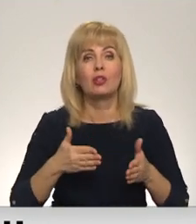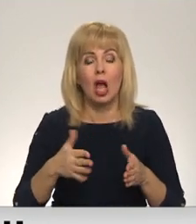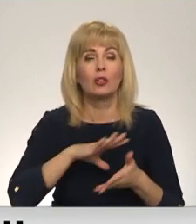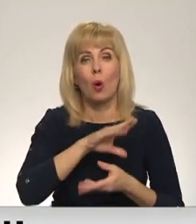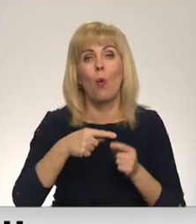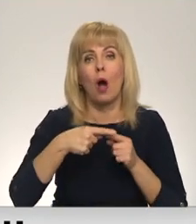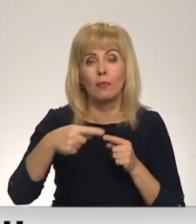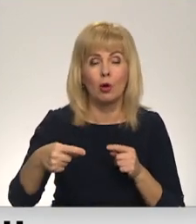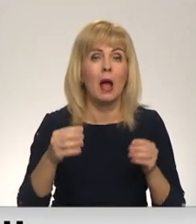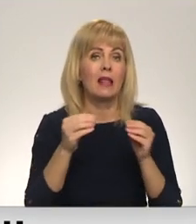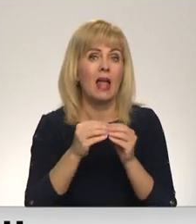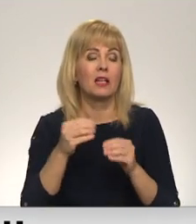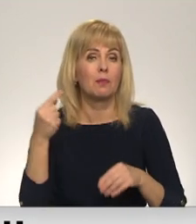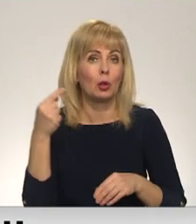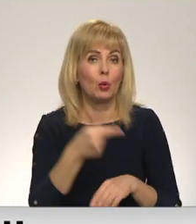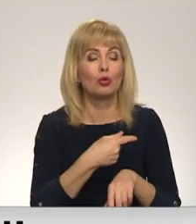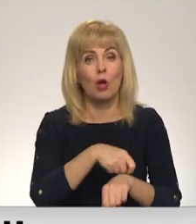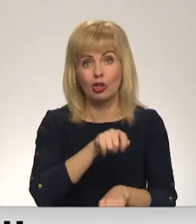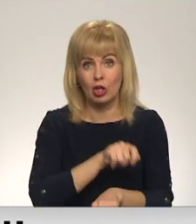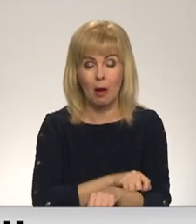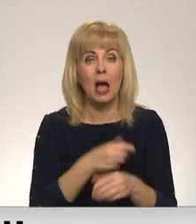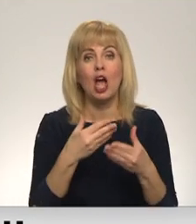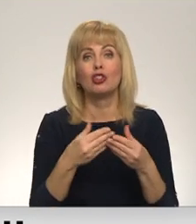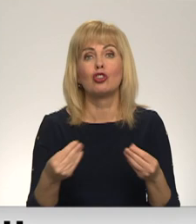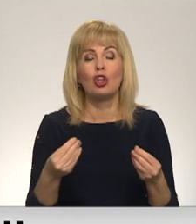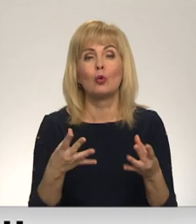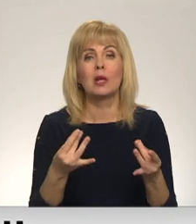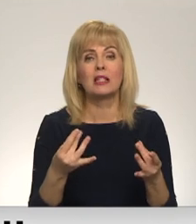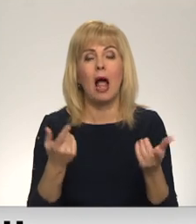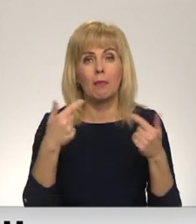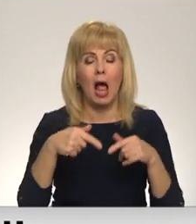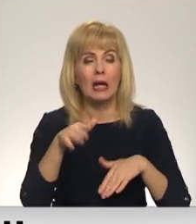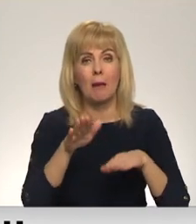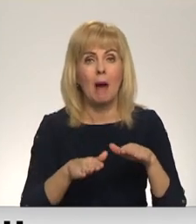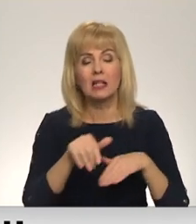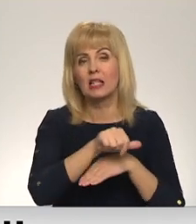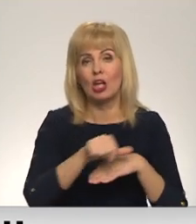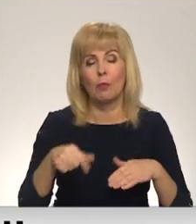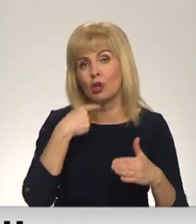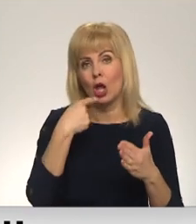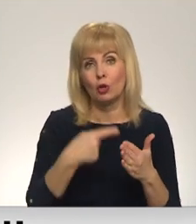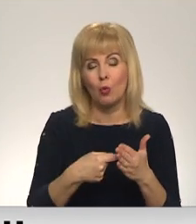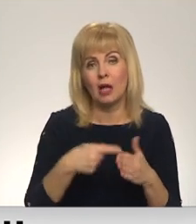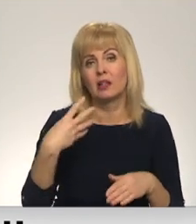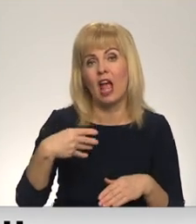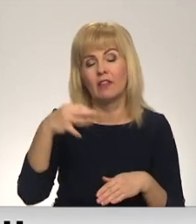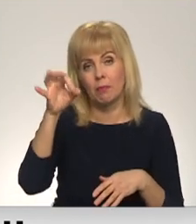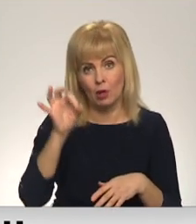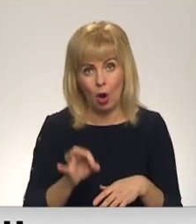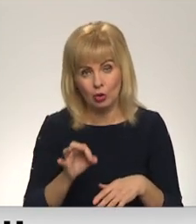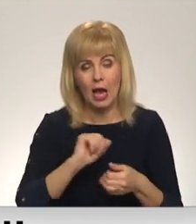ir vairāk nekā 10 000 kilometru. Šķīdoņu laikā masas ierobežojumi tiekot noteikti aptuveni